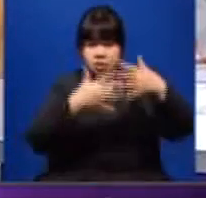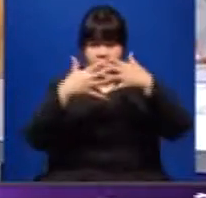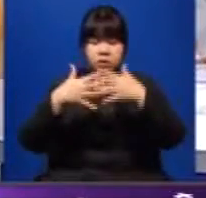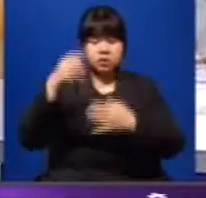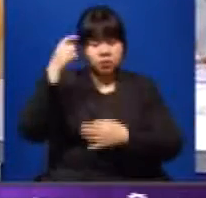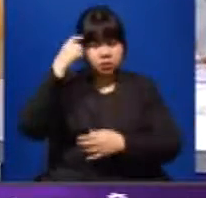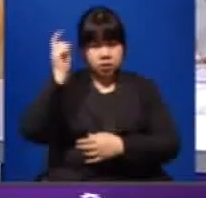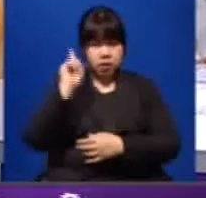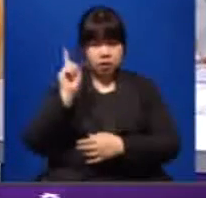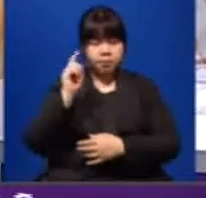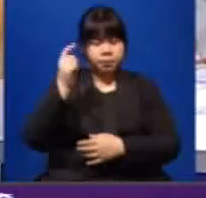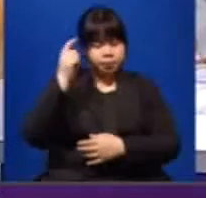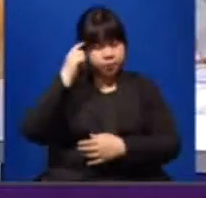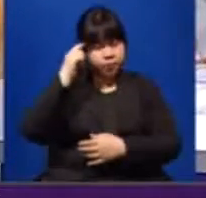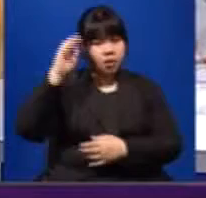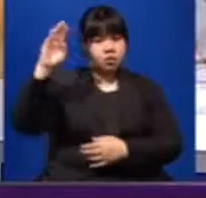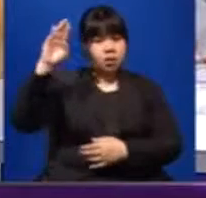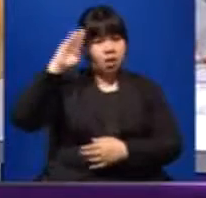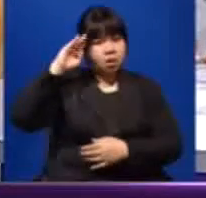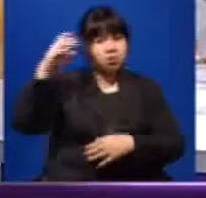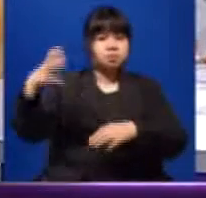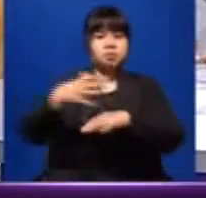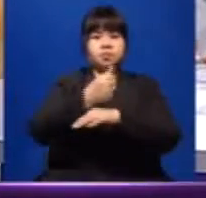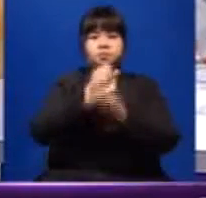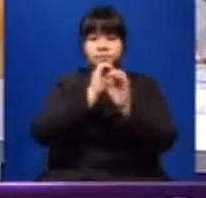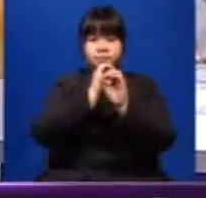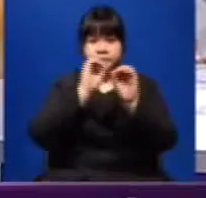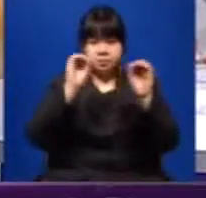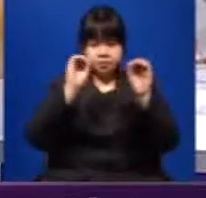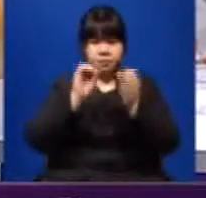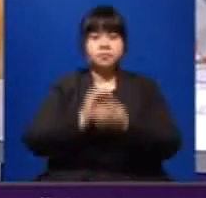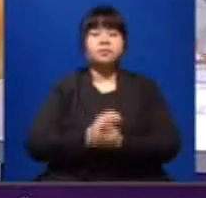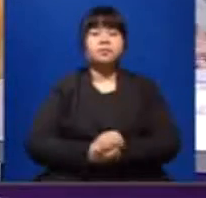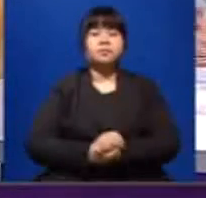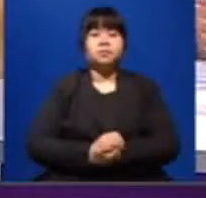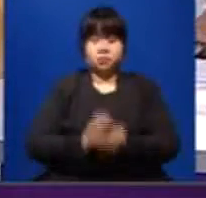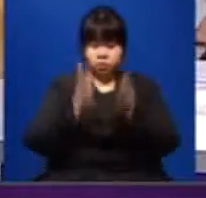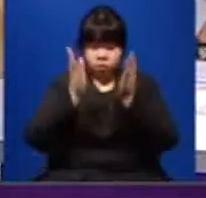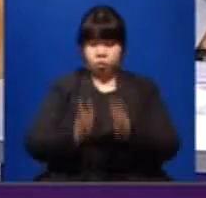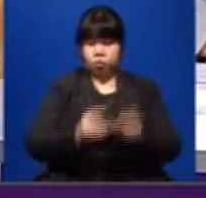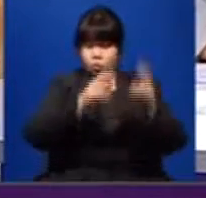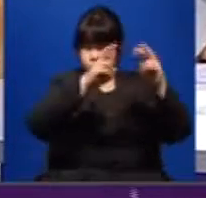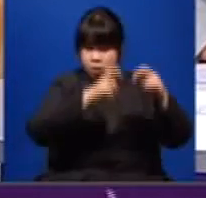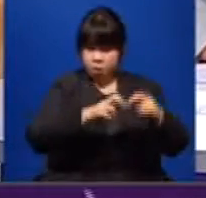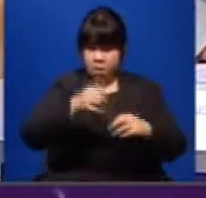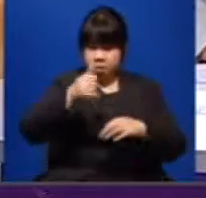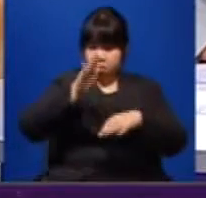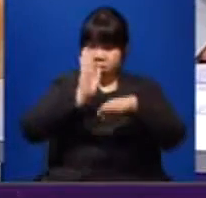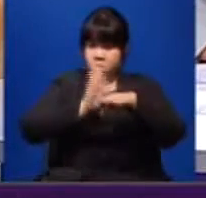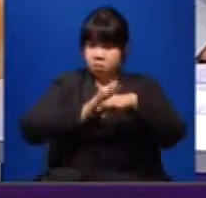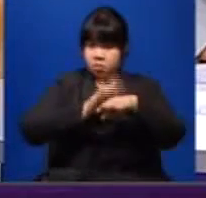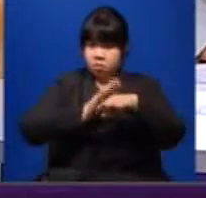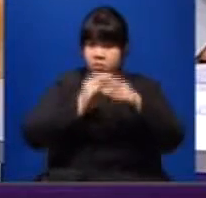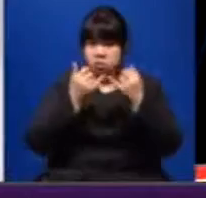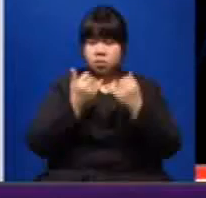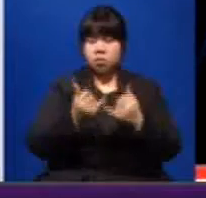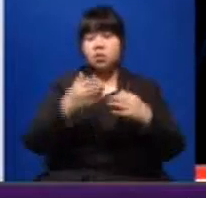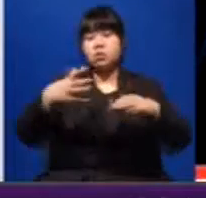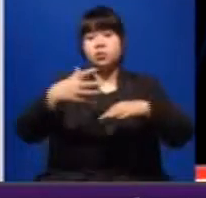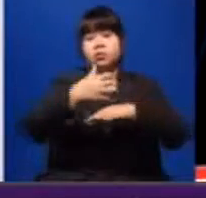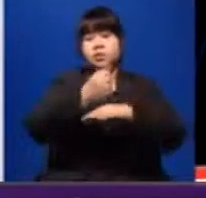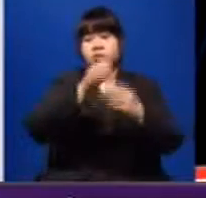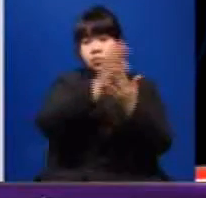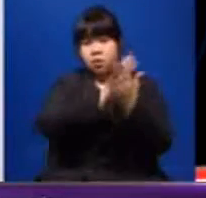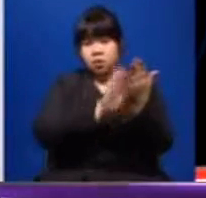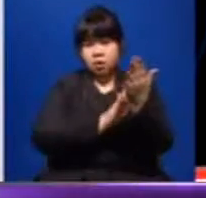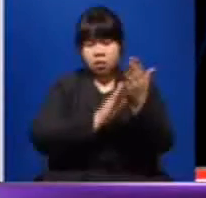มั่นใจนะคะว่ากองทัพไทยนั้นจะไม่ก่อการรัฐประหารถึงแม้ว่านักวิเคราะห์ทางการเมืองจะออกมาเตือนนะคะว่าวิกฤตการเมืองของไทย